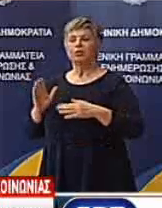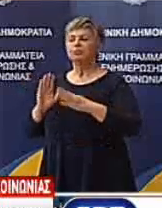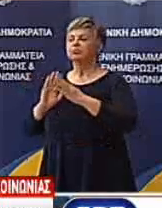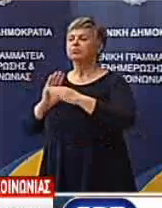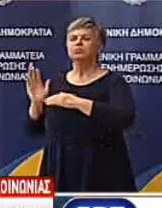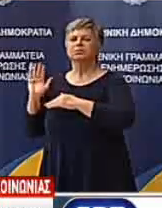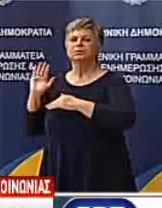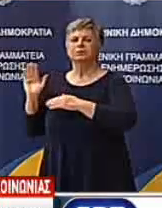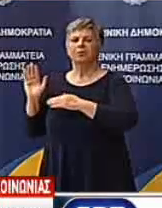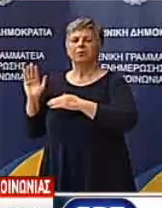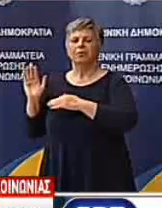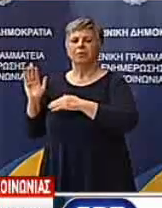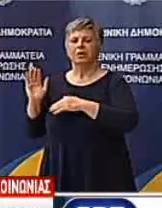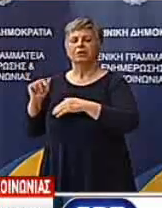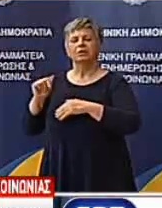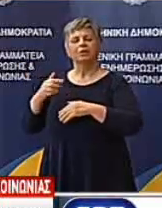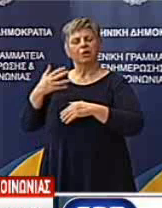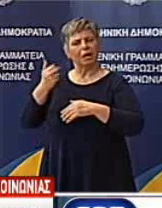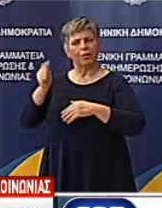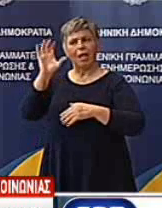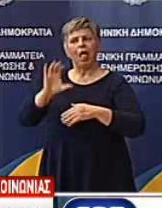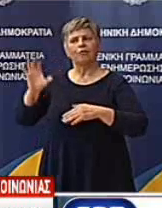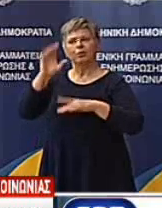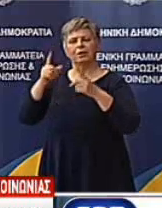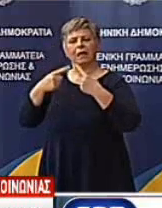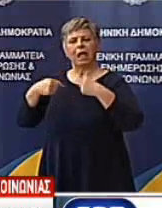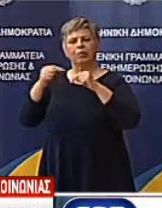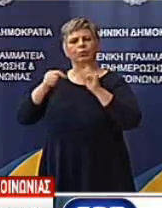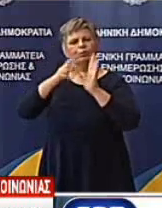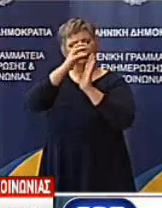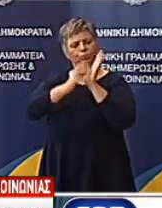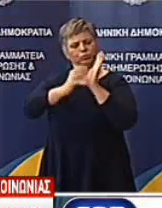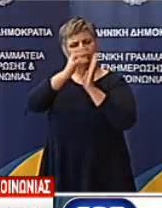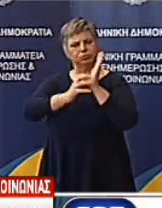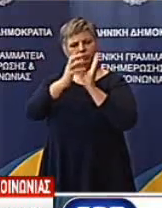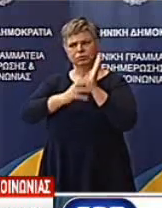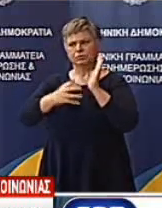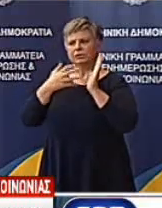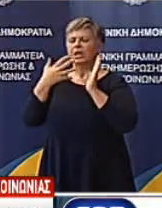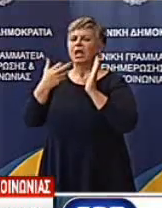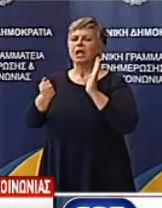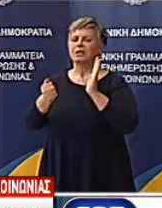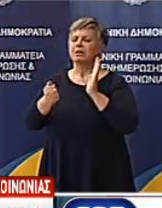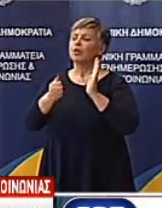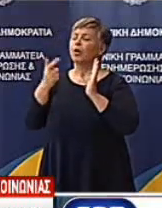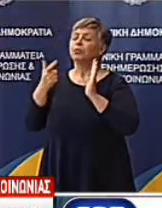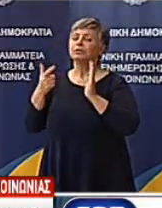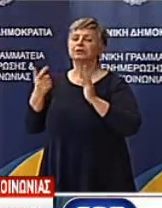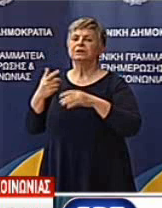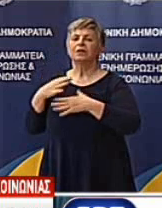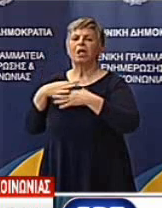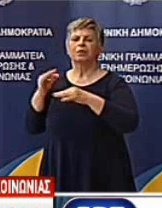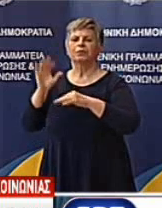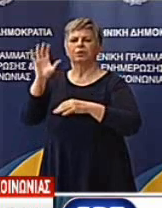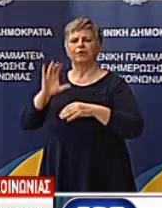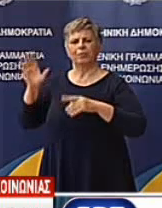υπήρξε μία έκθεση της Ευρωπαϊκής Επιτροπής και εκεί διαθέτουμε ως επίτροπο τον κύριο Αβραμόπουλο, εάν θεωρεί η